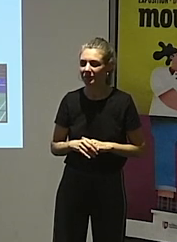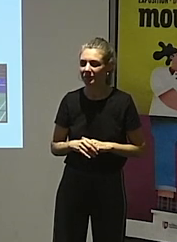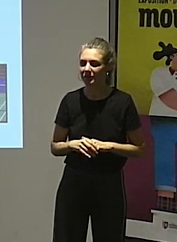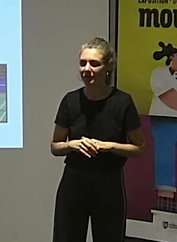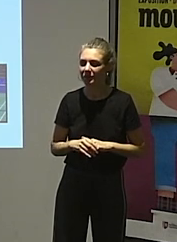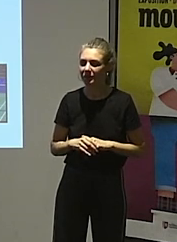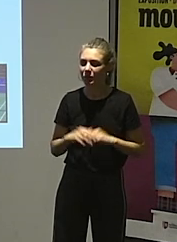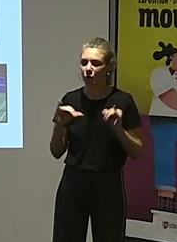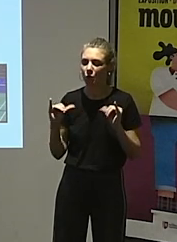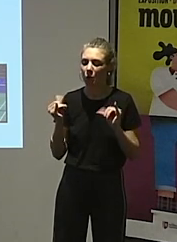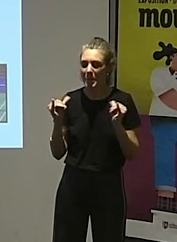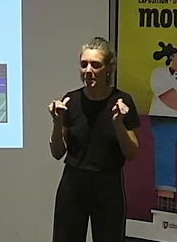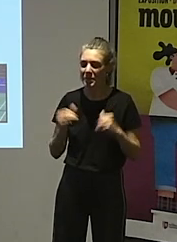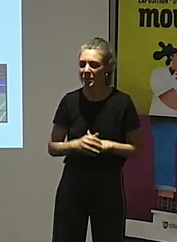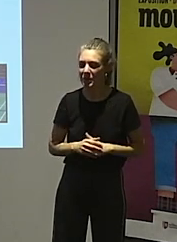Jouer.